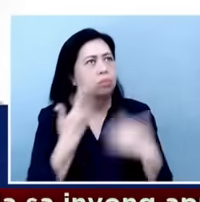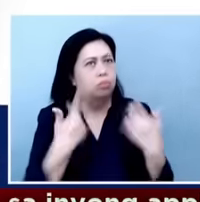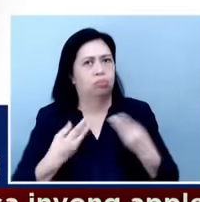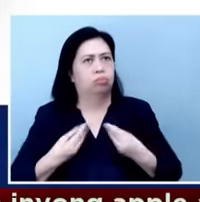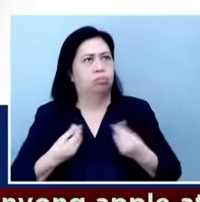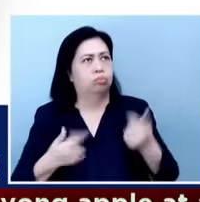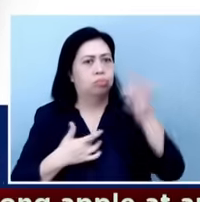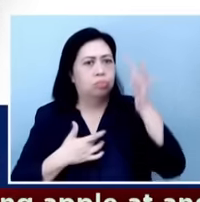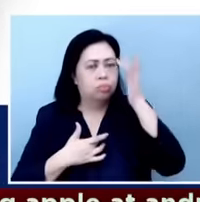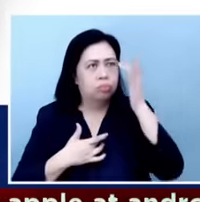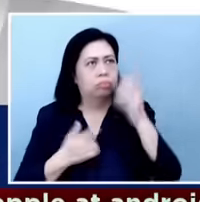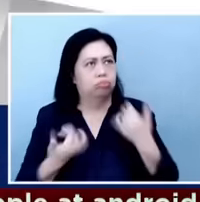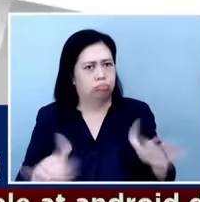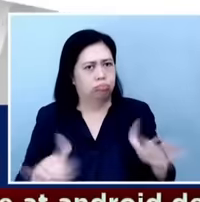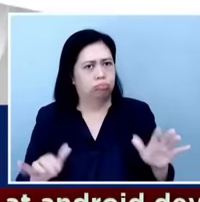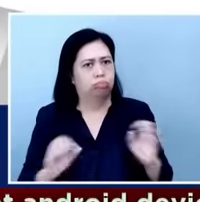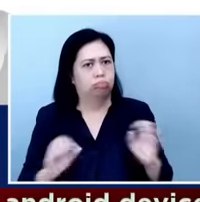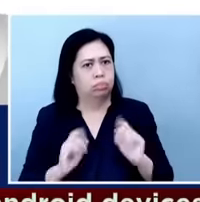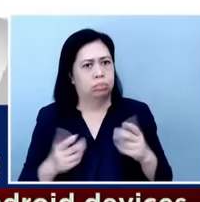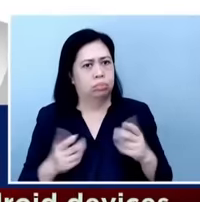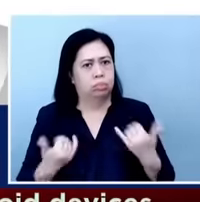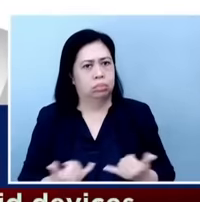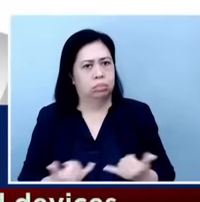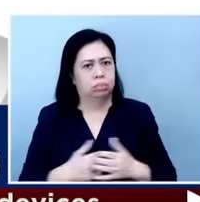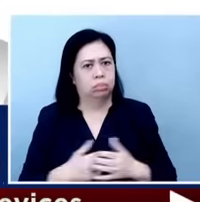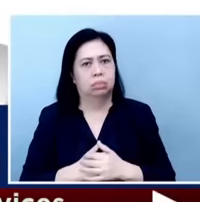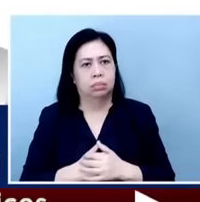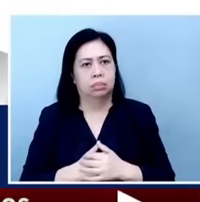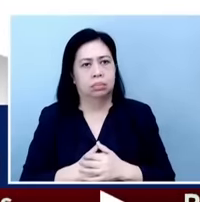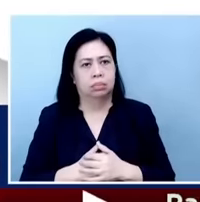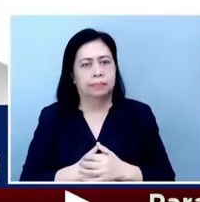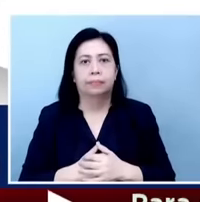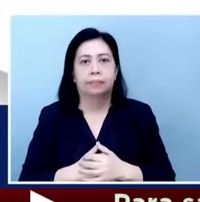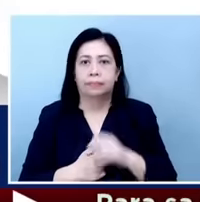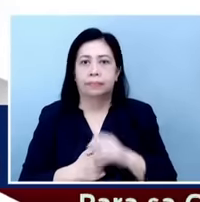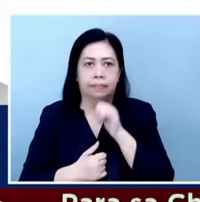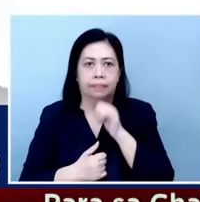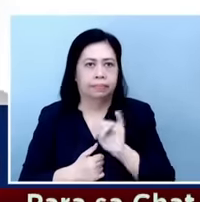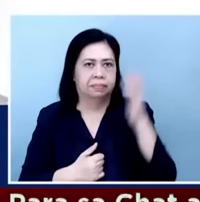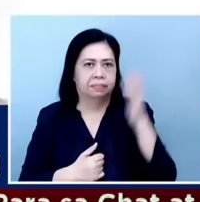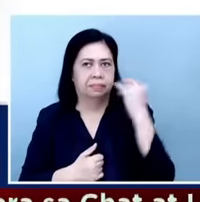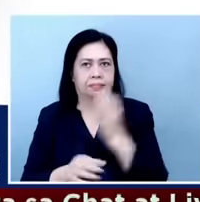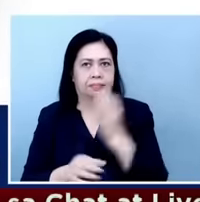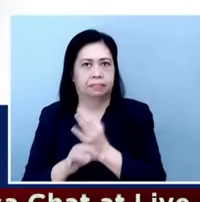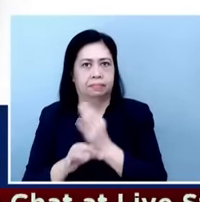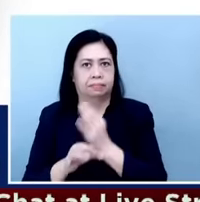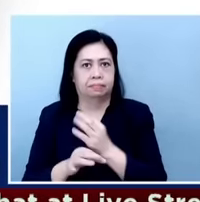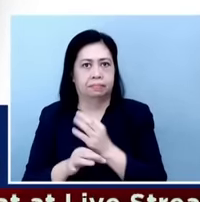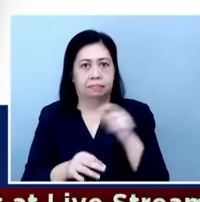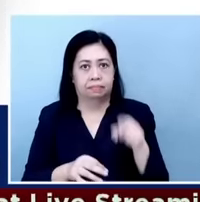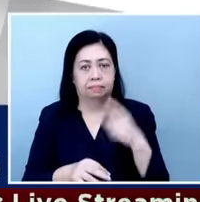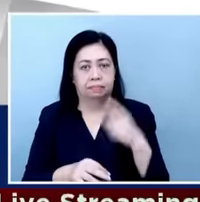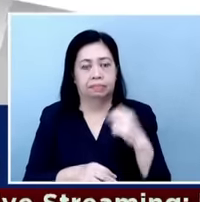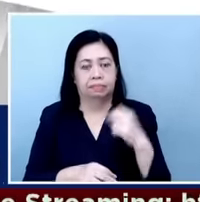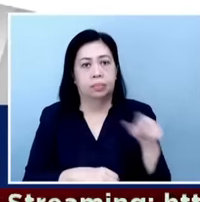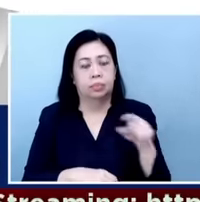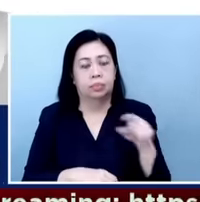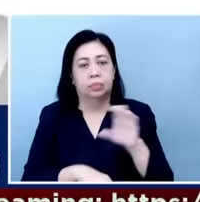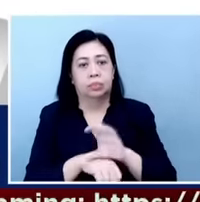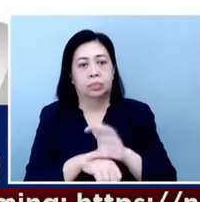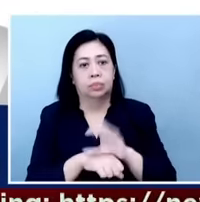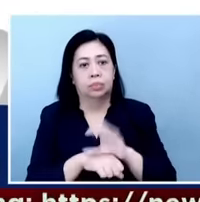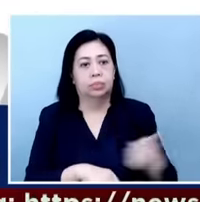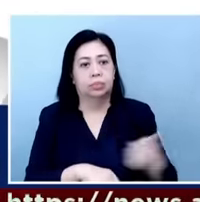sakit. Gumaling na po ako. Hindi rin dating deboto ng itim na Nazareno ang kura paroko ng St. Rock na